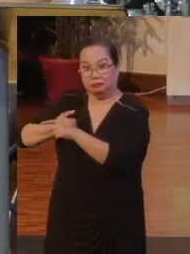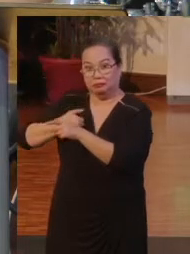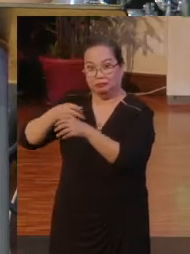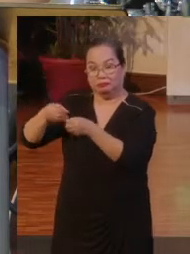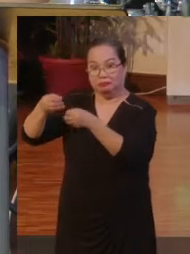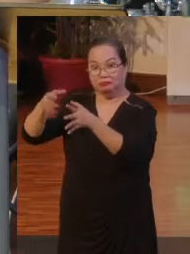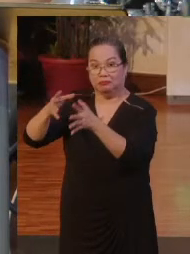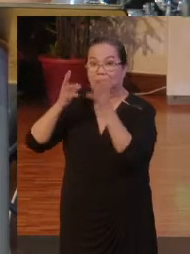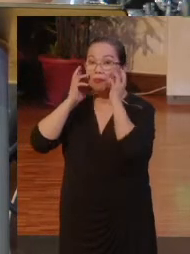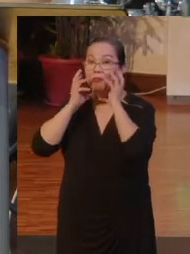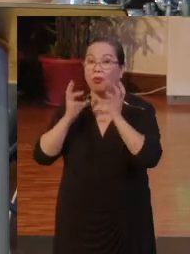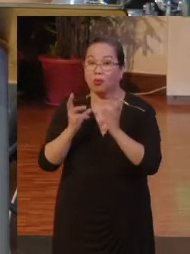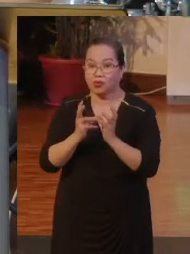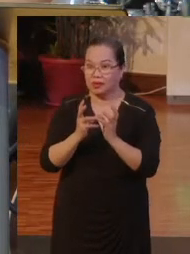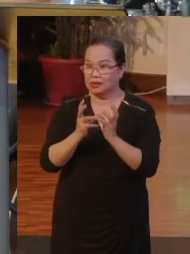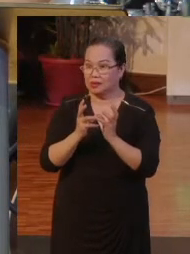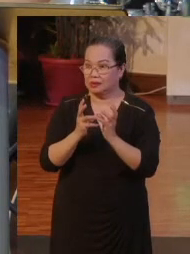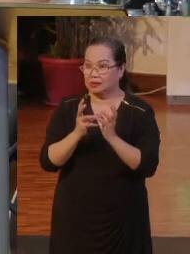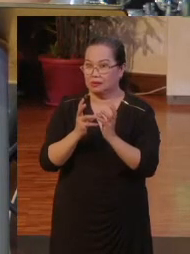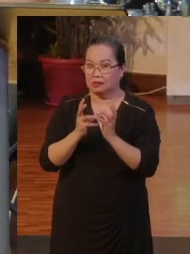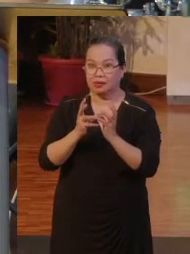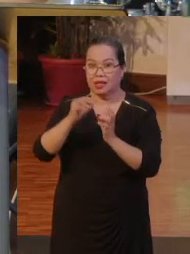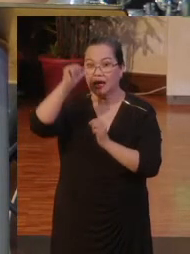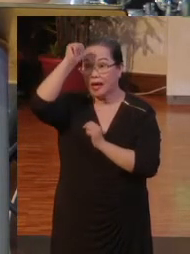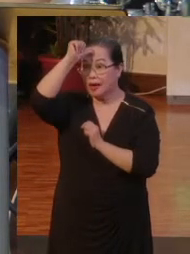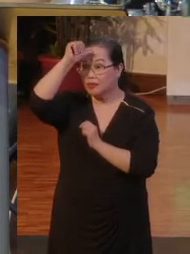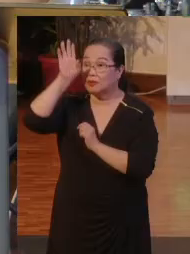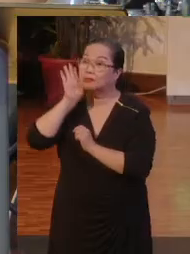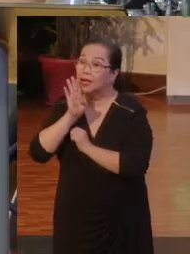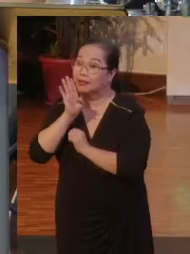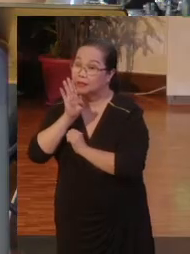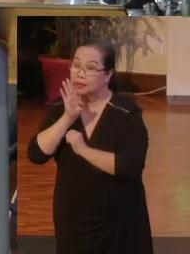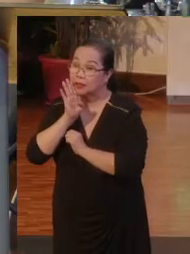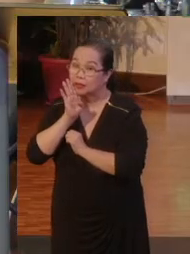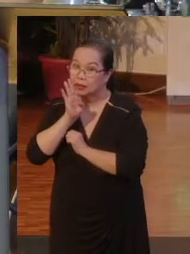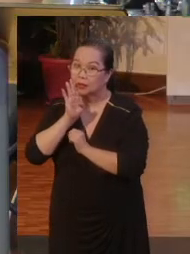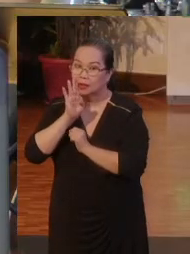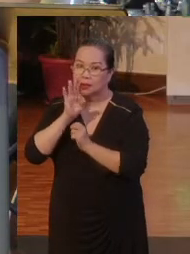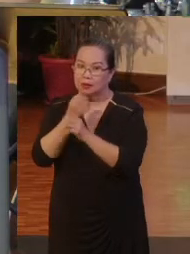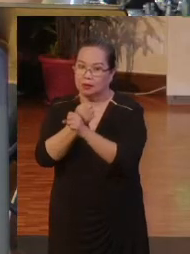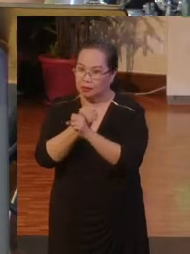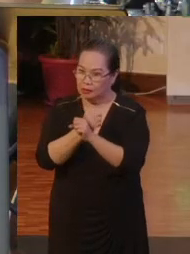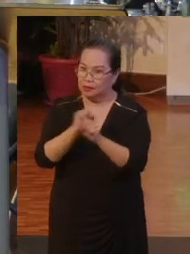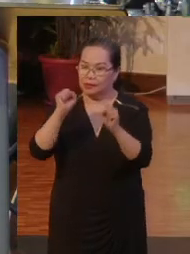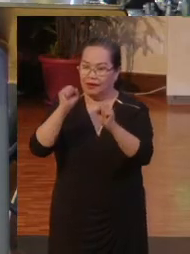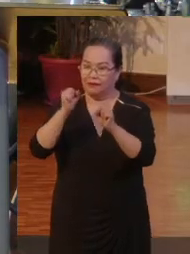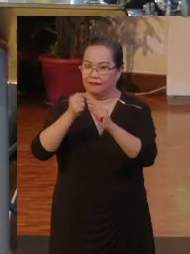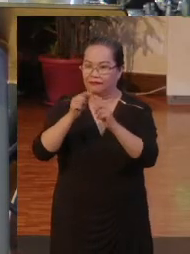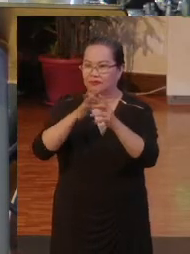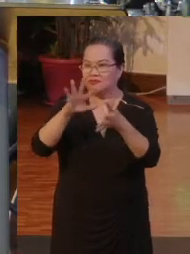plagued Egypt with what I did in the midst of it, and afterward I brought you out."